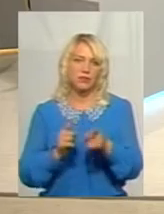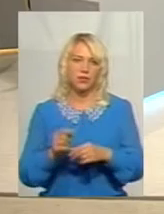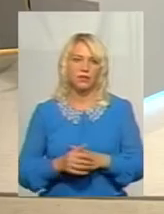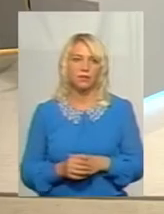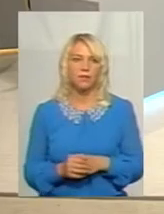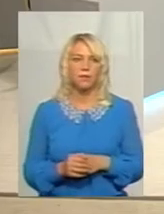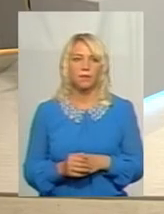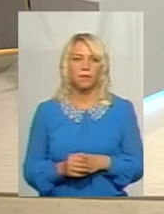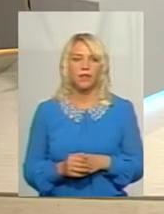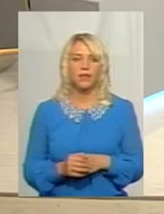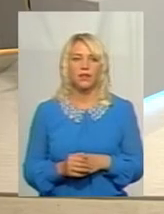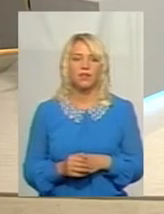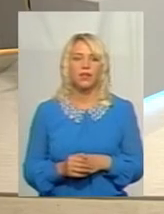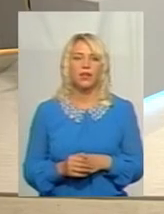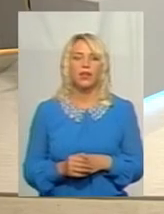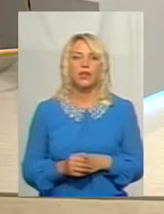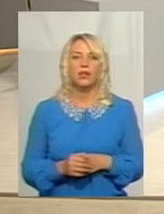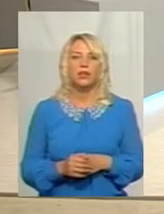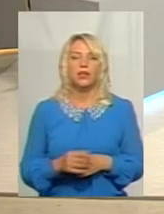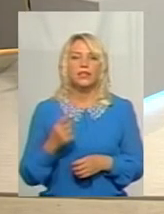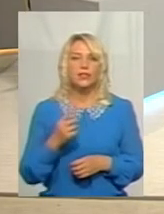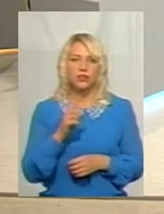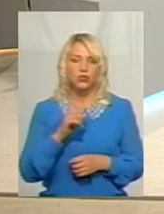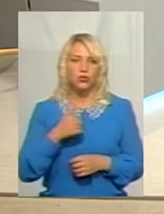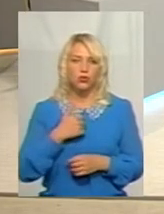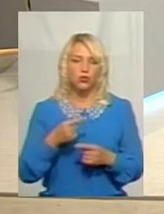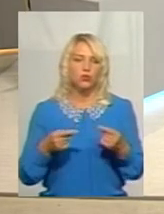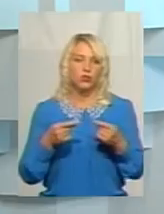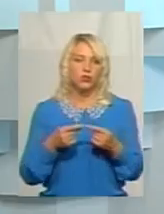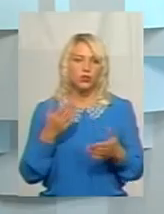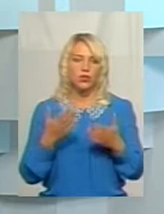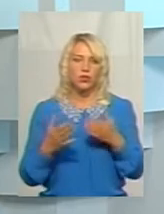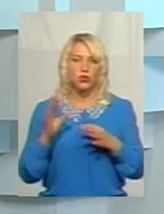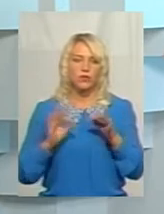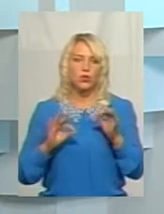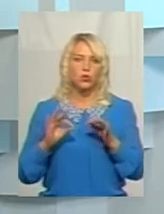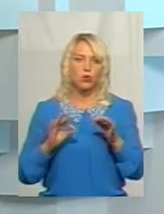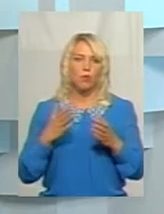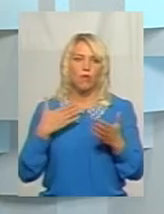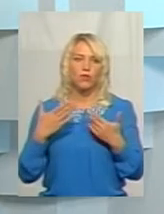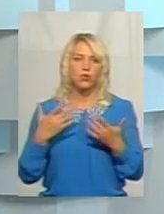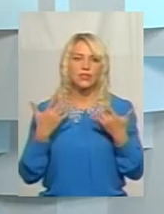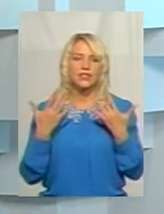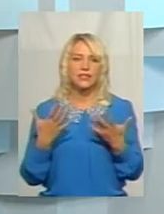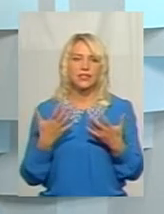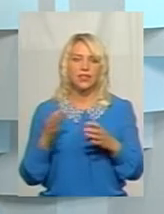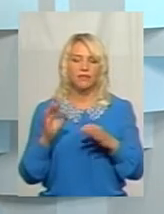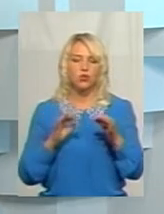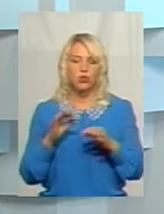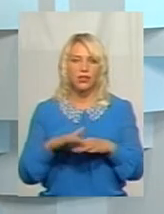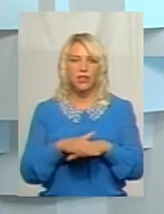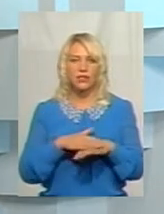Якраз практично ви завершили те, що хотіли сказати. Єдине, одразу уточню, якщо у відсотковому відношенні, скільки відсотків